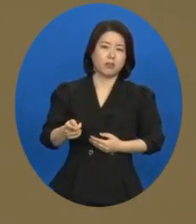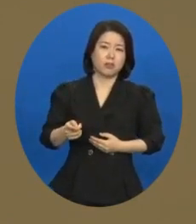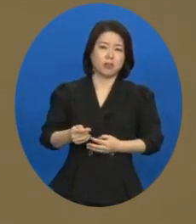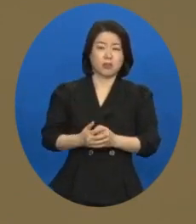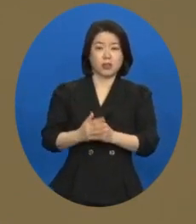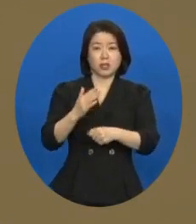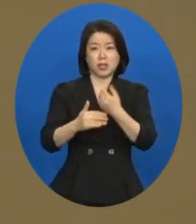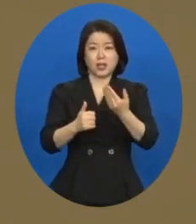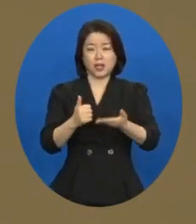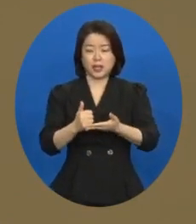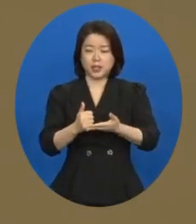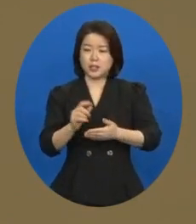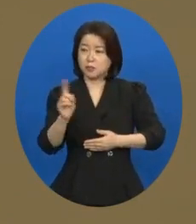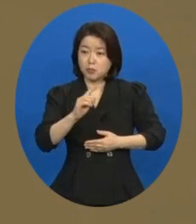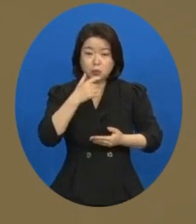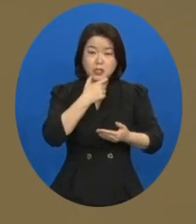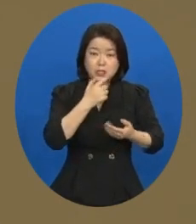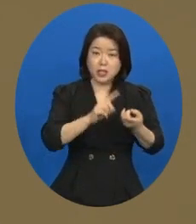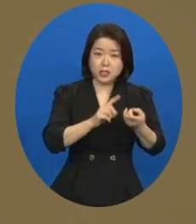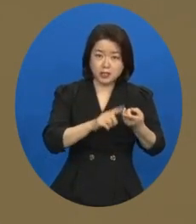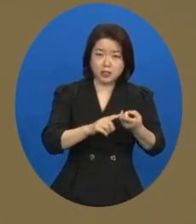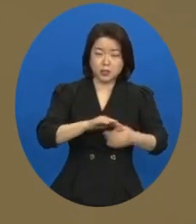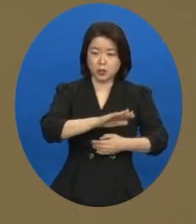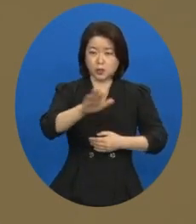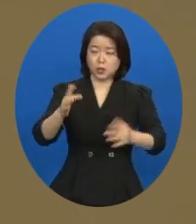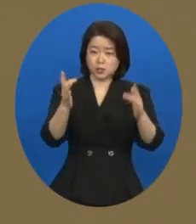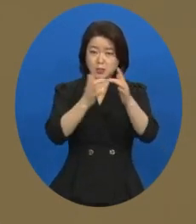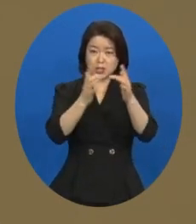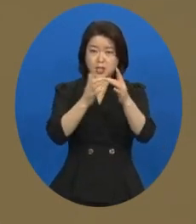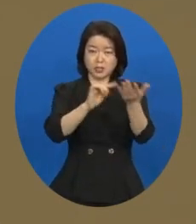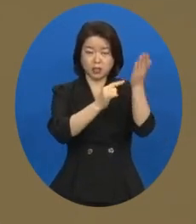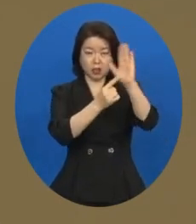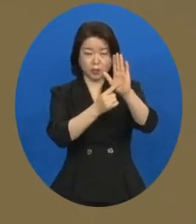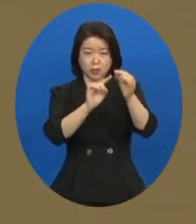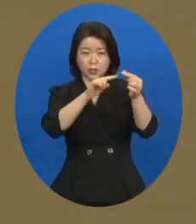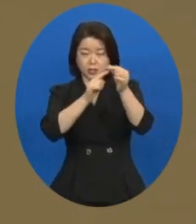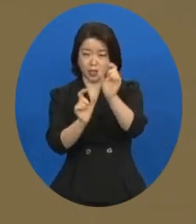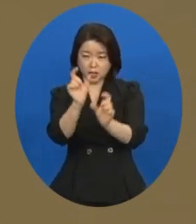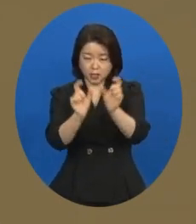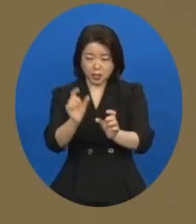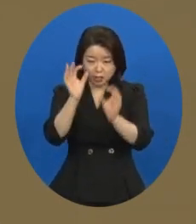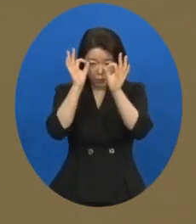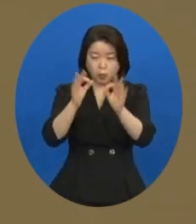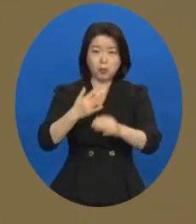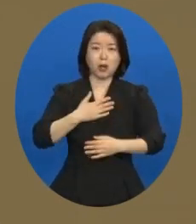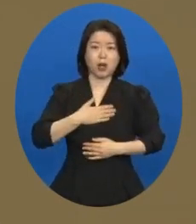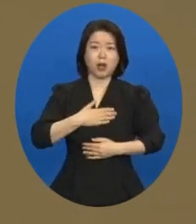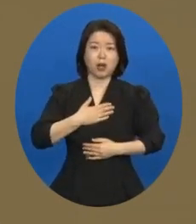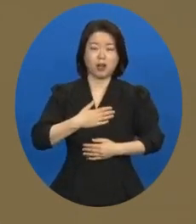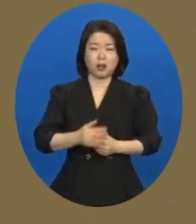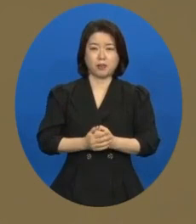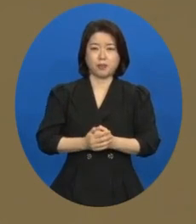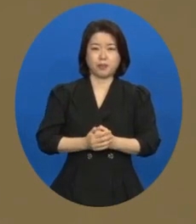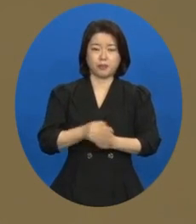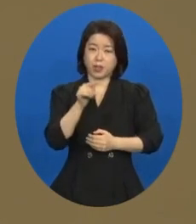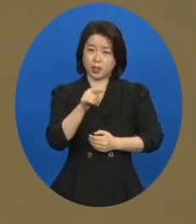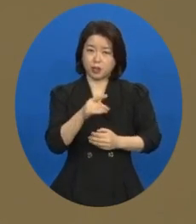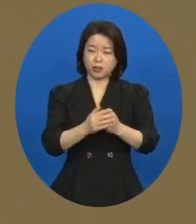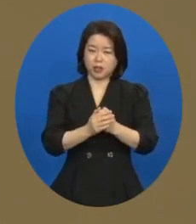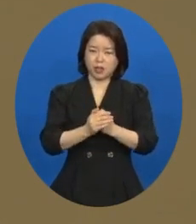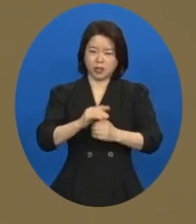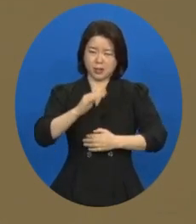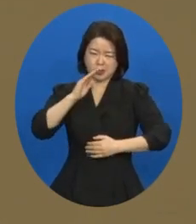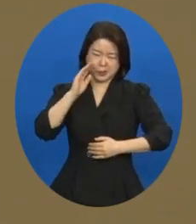하나님이 어떤 것을 싫어하는지는 요즘에 인터넷에 나오는 댓글들을 보면 알 수 있습니다. 거기에